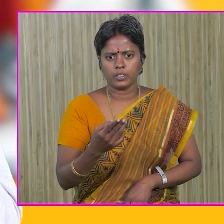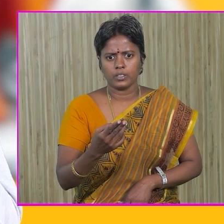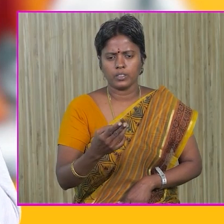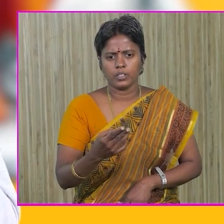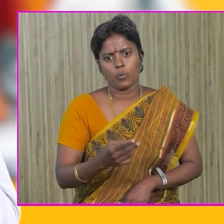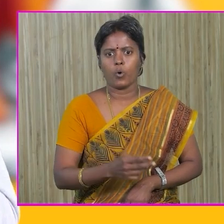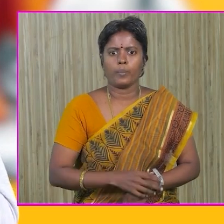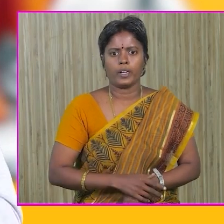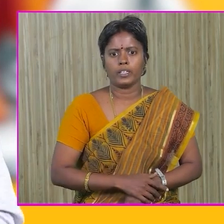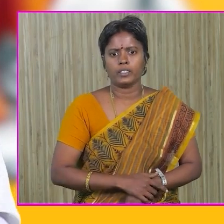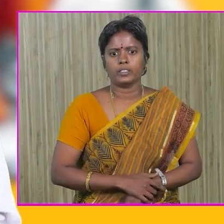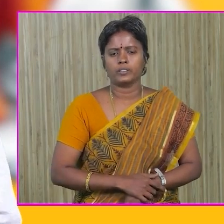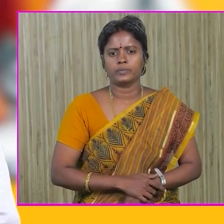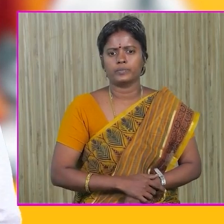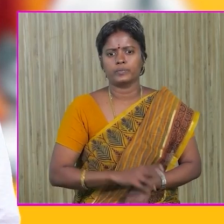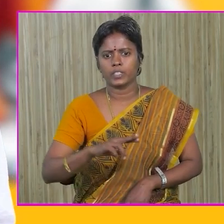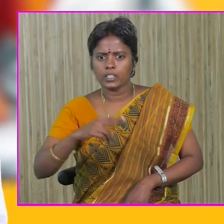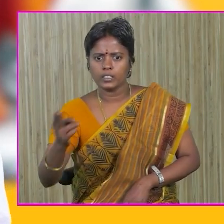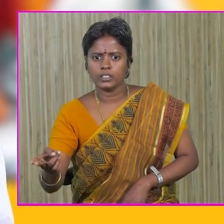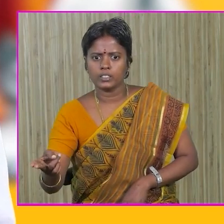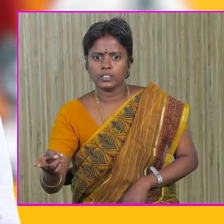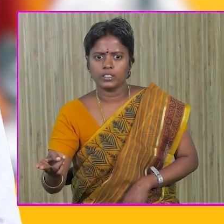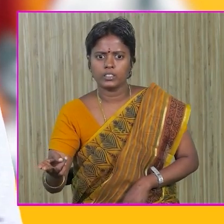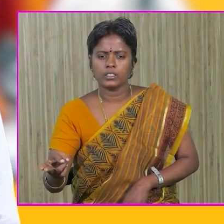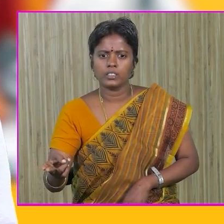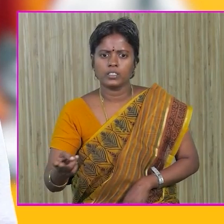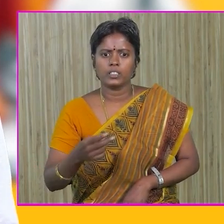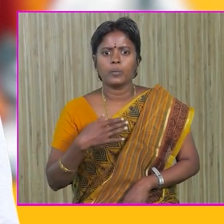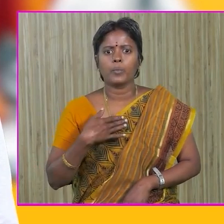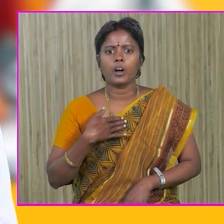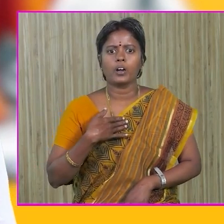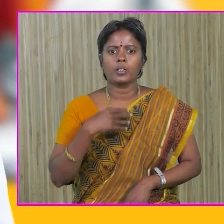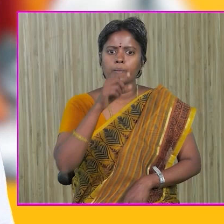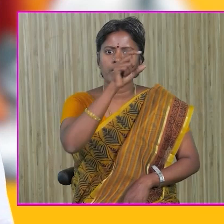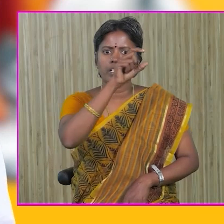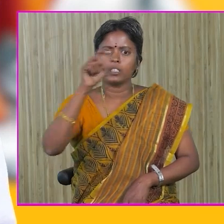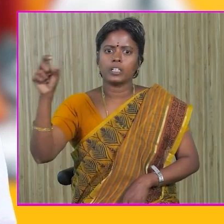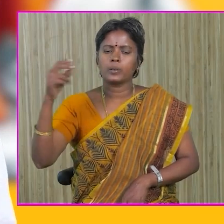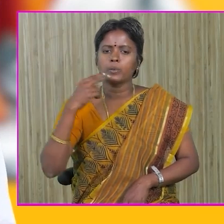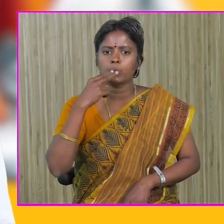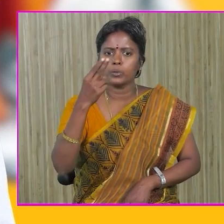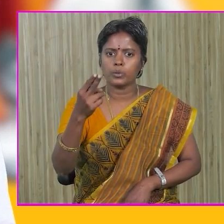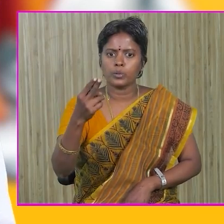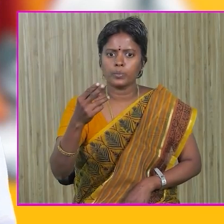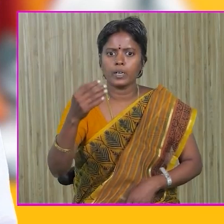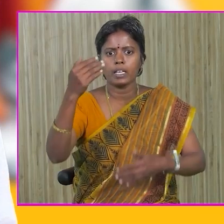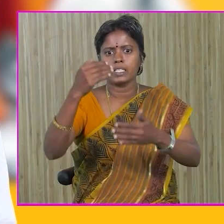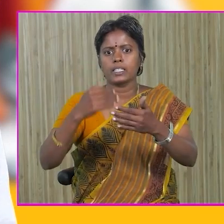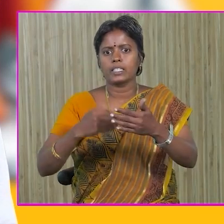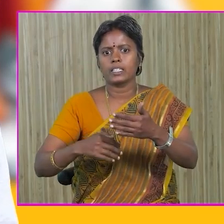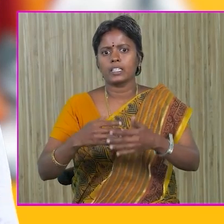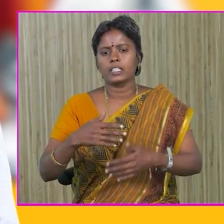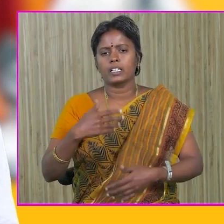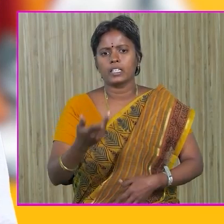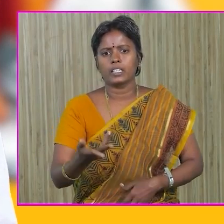ஓவமை. அடுத்ததாக மானம் என்ற தலைப்பில் கூறும் செய்திகள் என்ன? நமக்கு பாடப்பகுதியில்